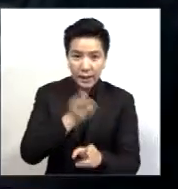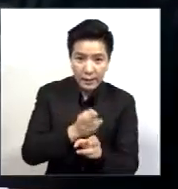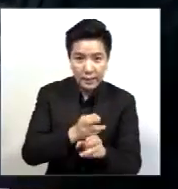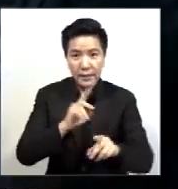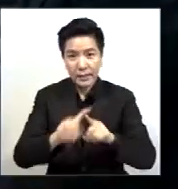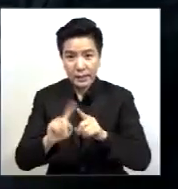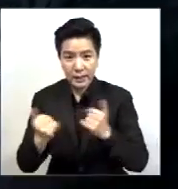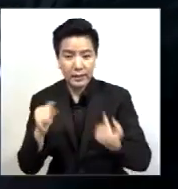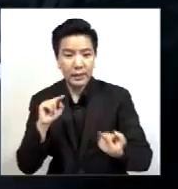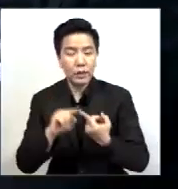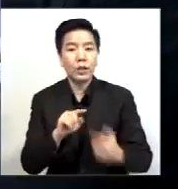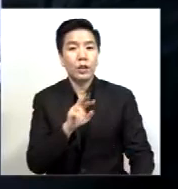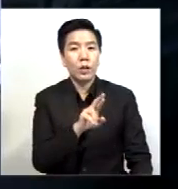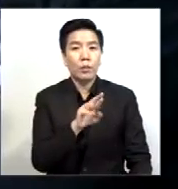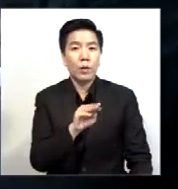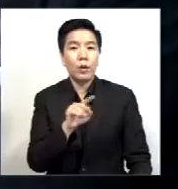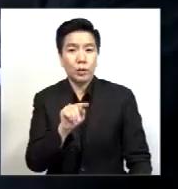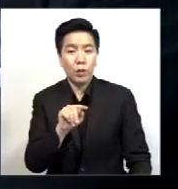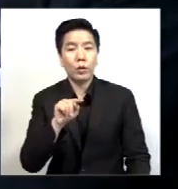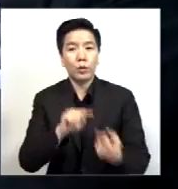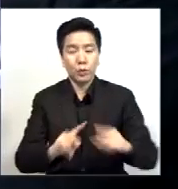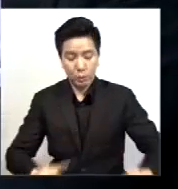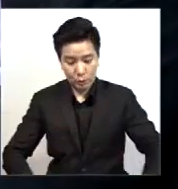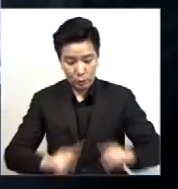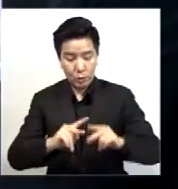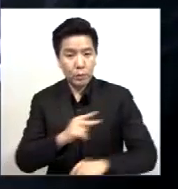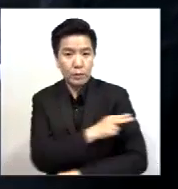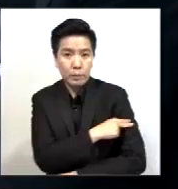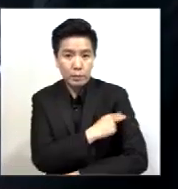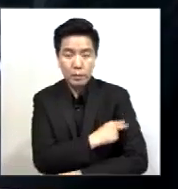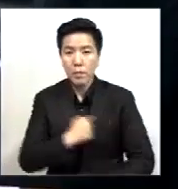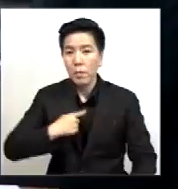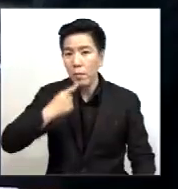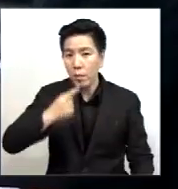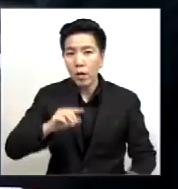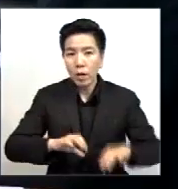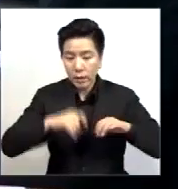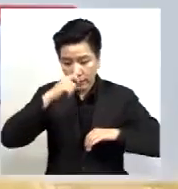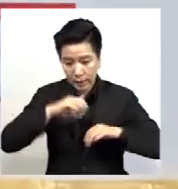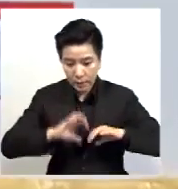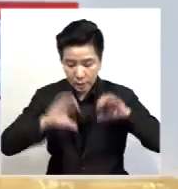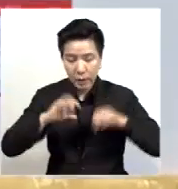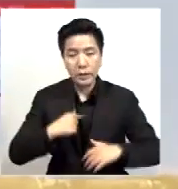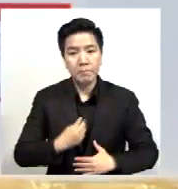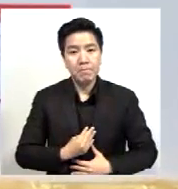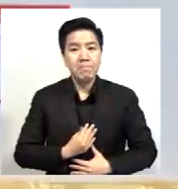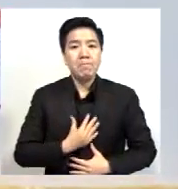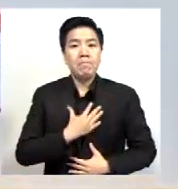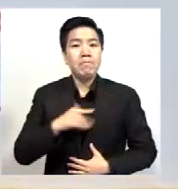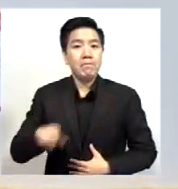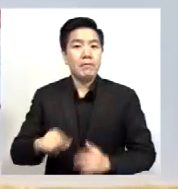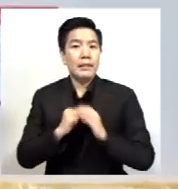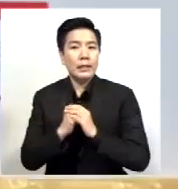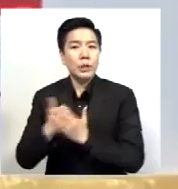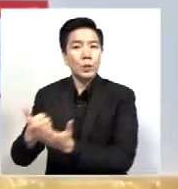ยนะคะซึ่งทางรัฐมนตรีว่าการกระทรวงสาธารณสุขก็บอกว่ารัฐบาลไทยทราบซึ้งในน้ำใจของสาธารณรัฐประชาช